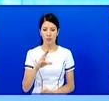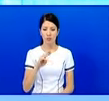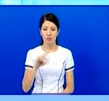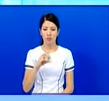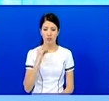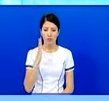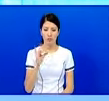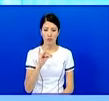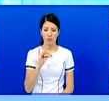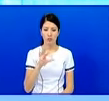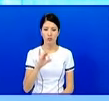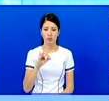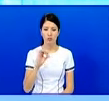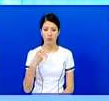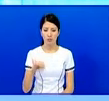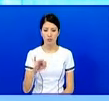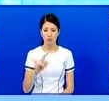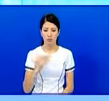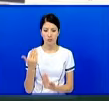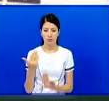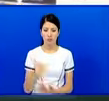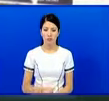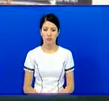Тұңғышбаев пен Таңат Өсербай атанды.